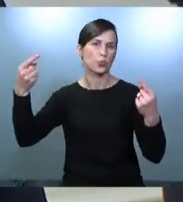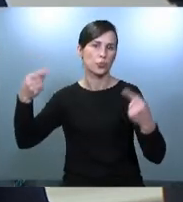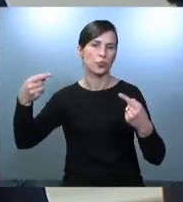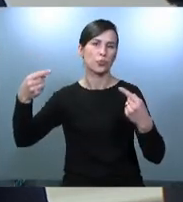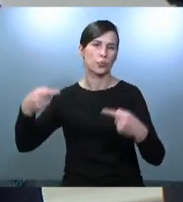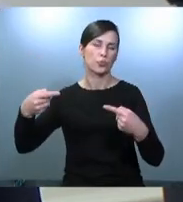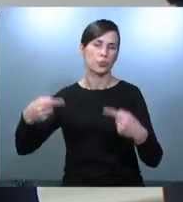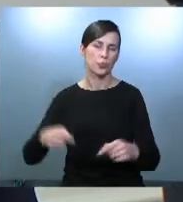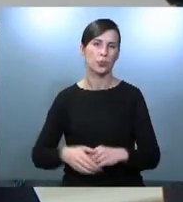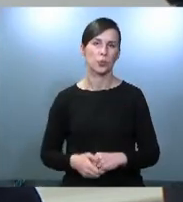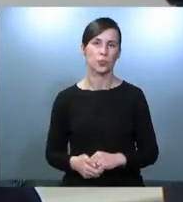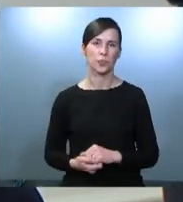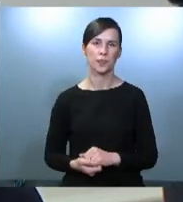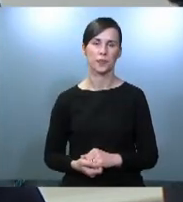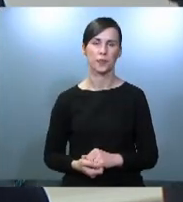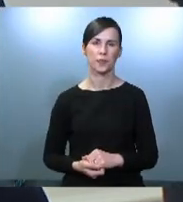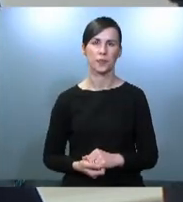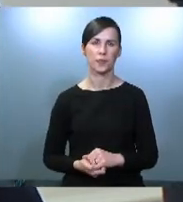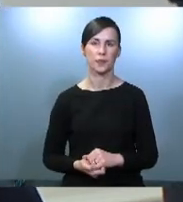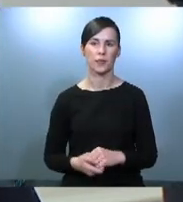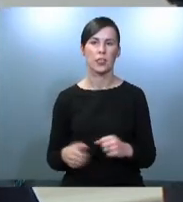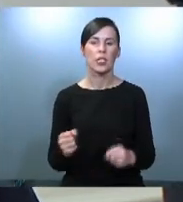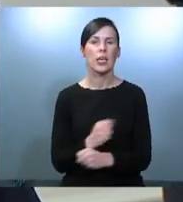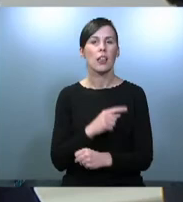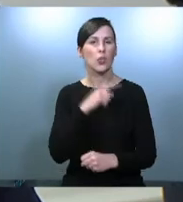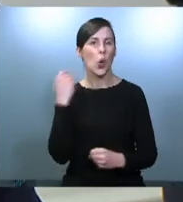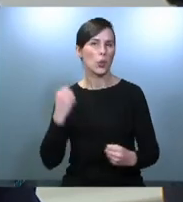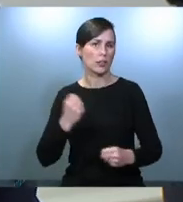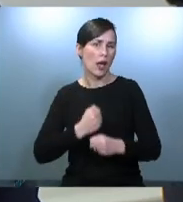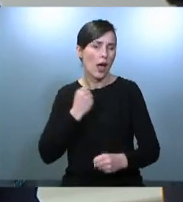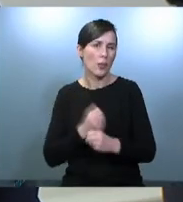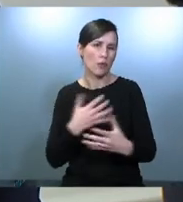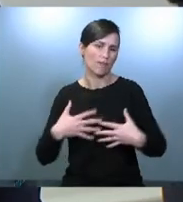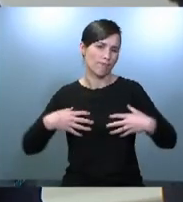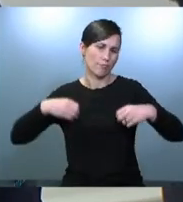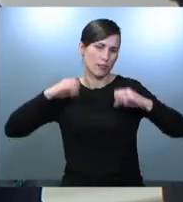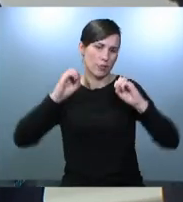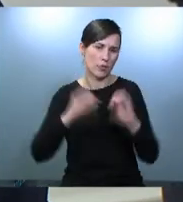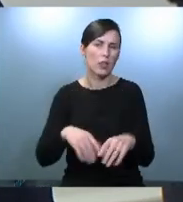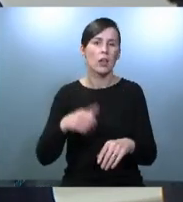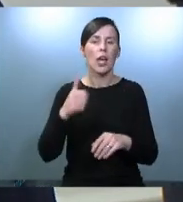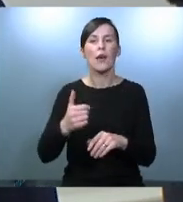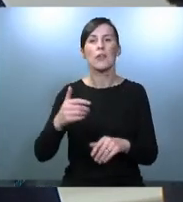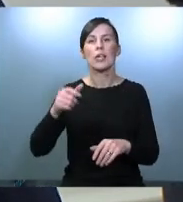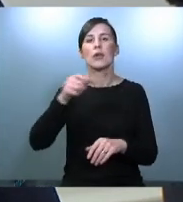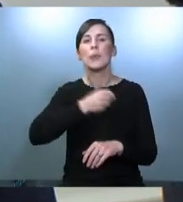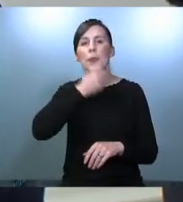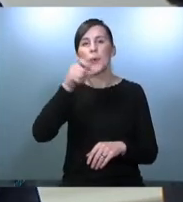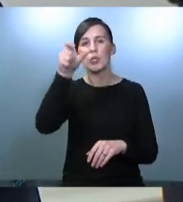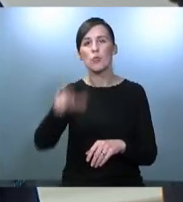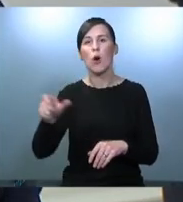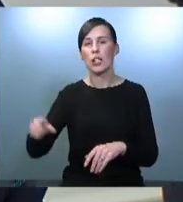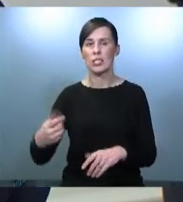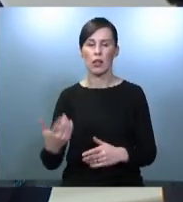daug įdėti dar savo darbo, kad būtų ir seniorai, ir kaime jaustųsi ne vieni šiandien atstumti,